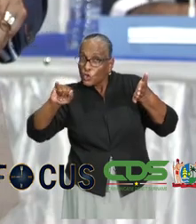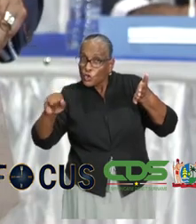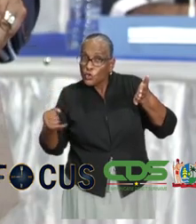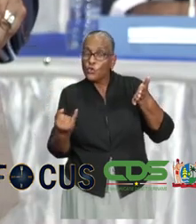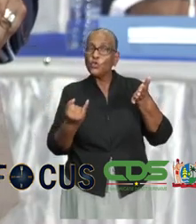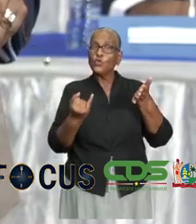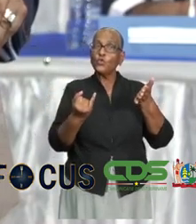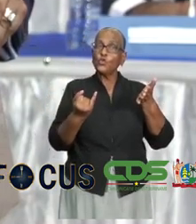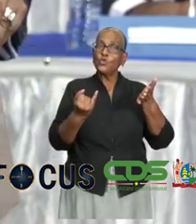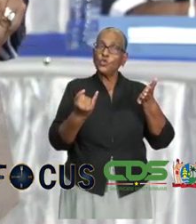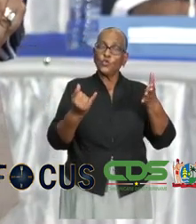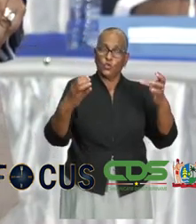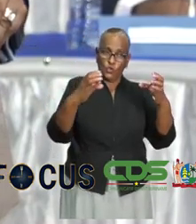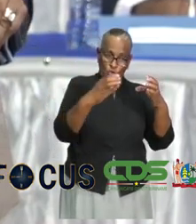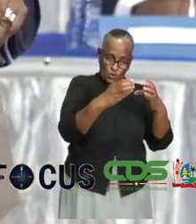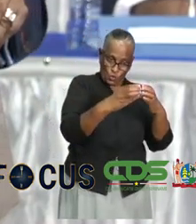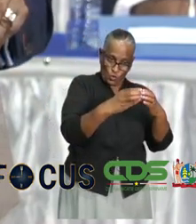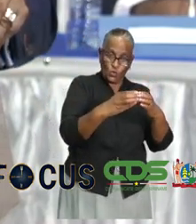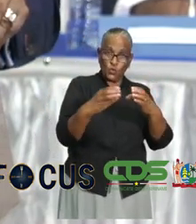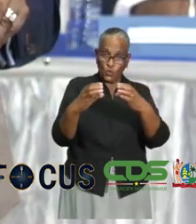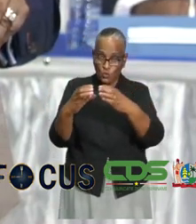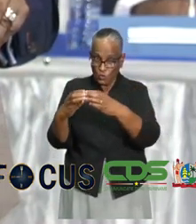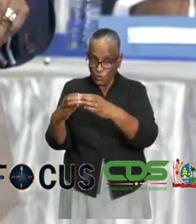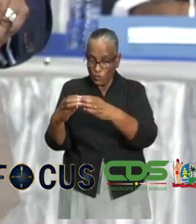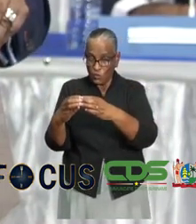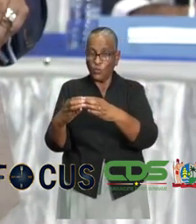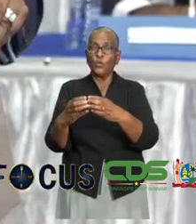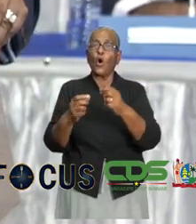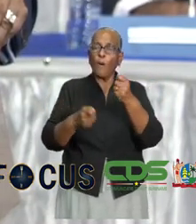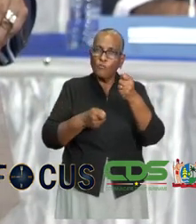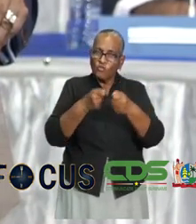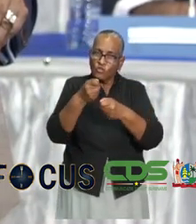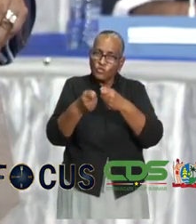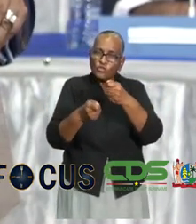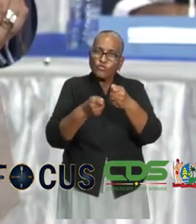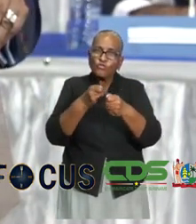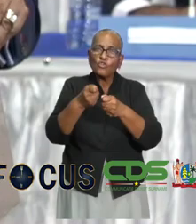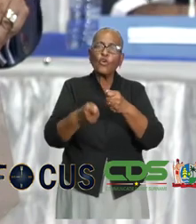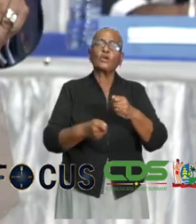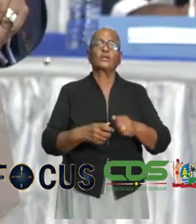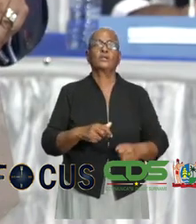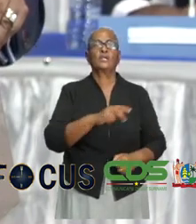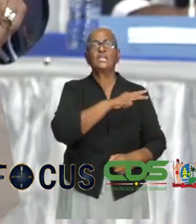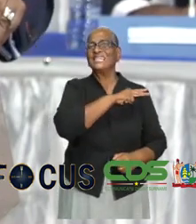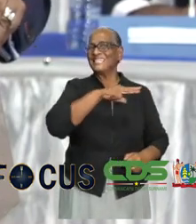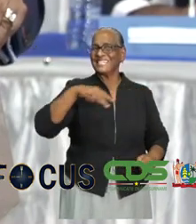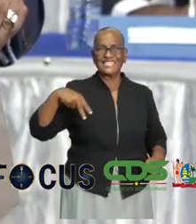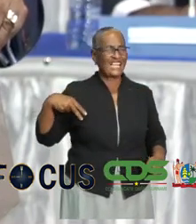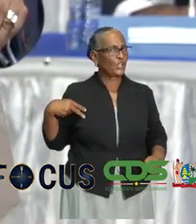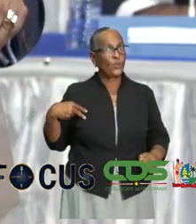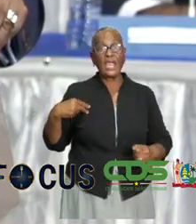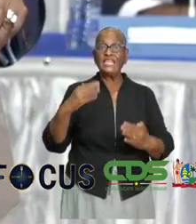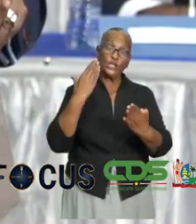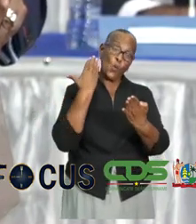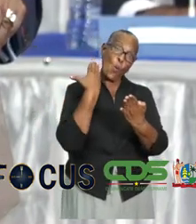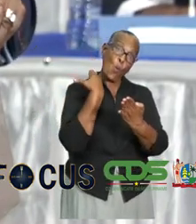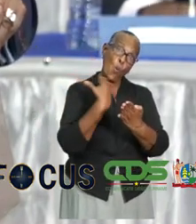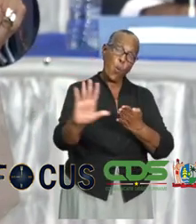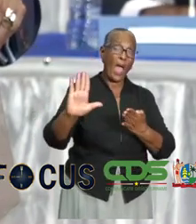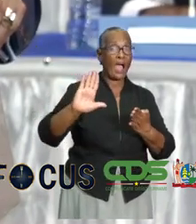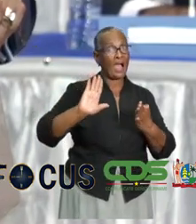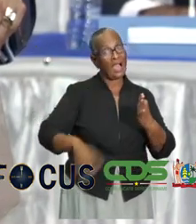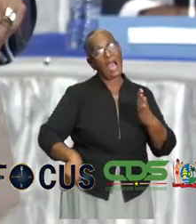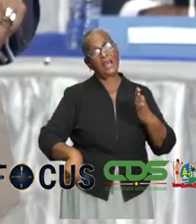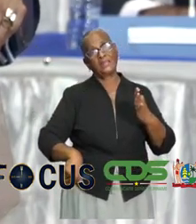eenheden, projectteams en structuren om te zorgen dat wij niet geblacklist gaan worden. Dat